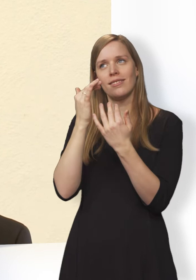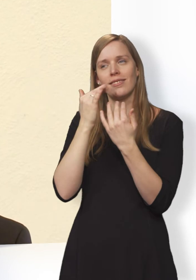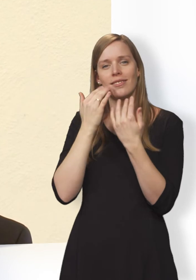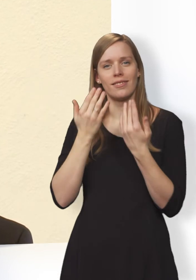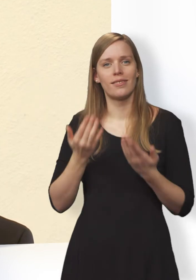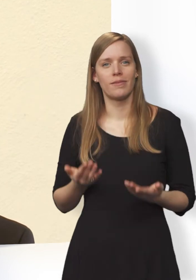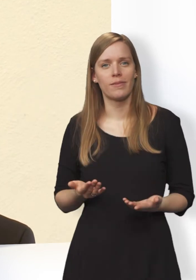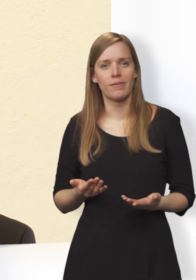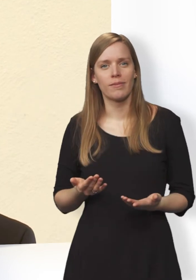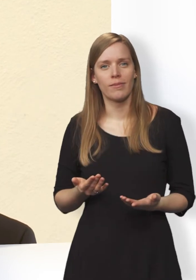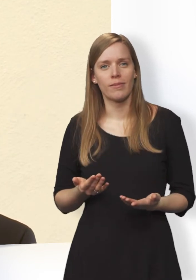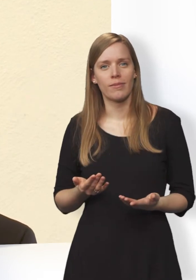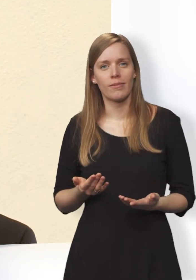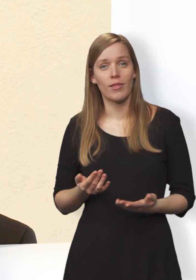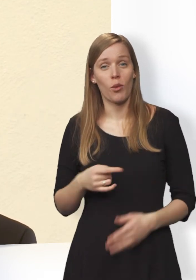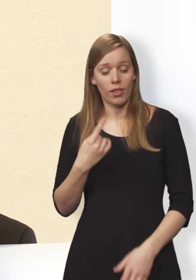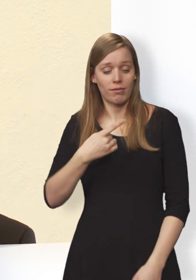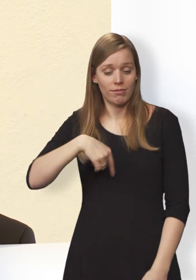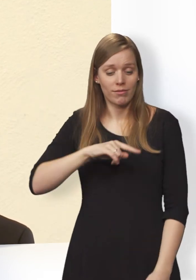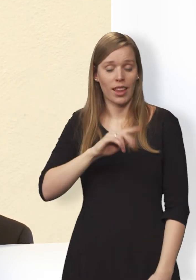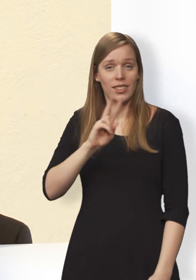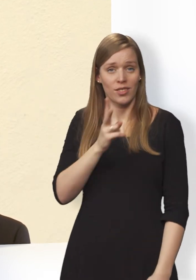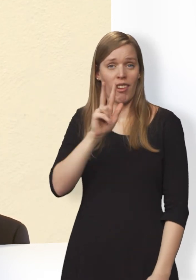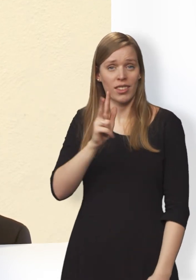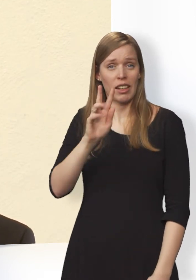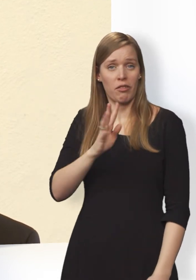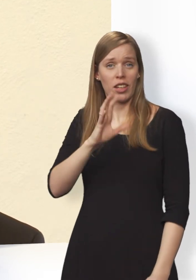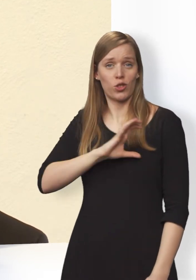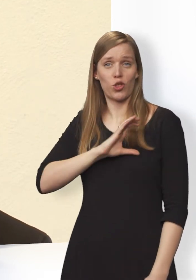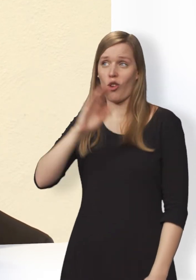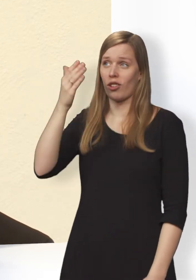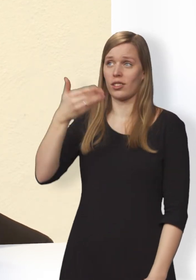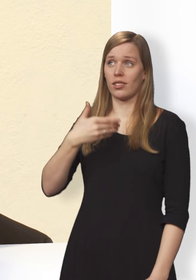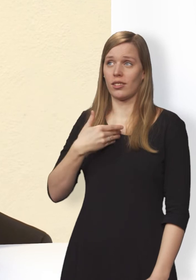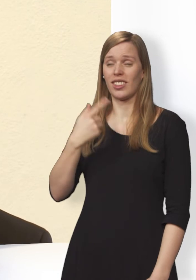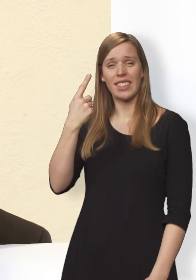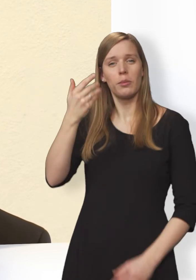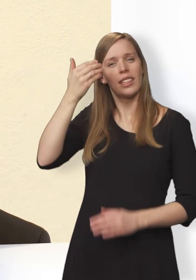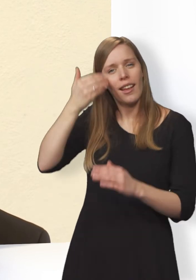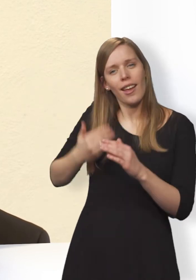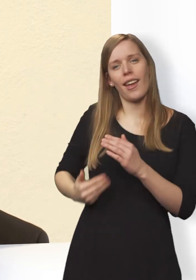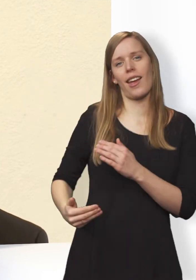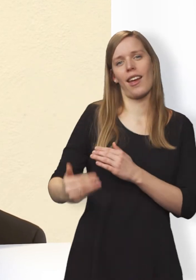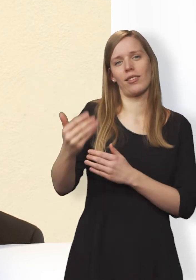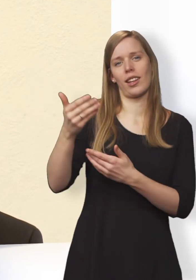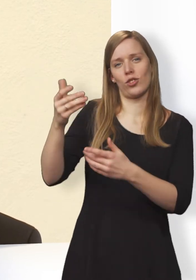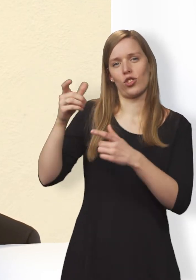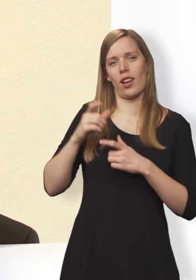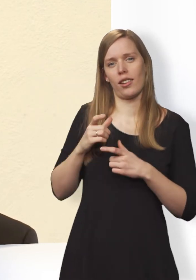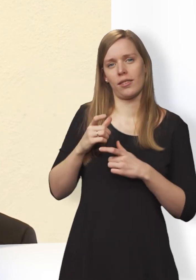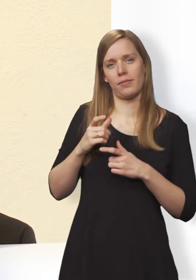bekommen wir unsere zwei der oder dickste chance und er schenkt uns die ewigkeit schauen sie